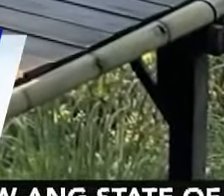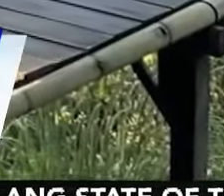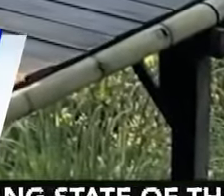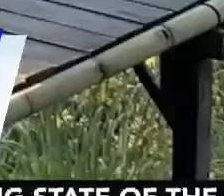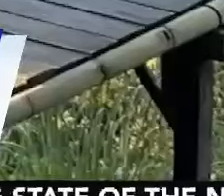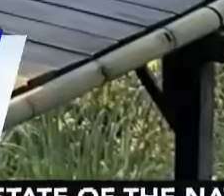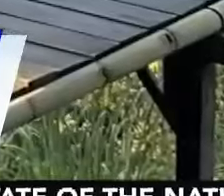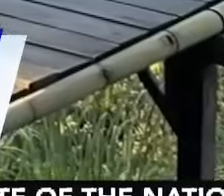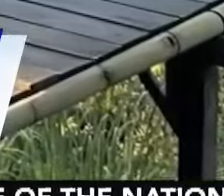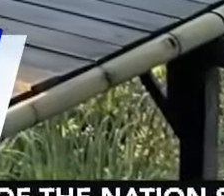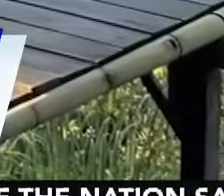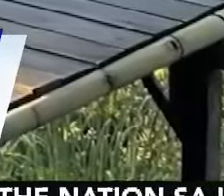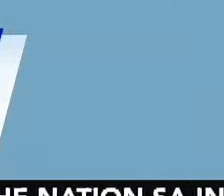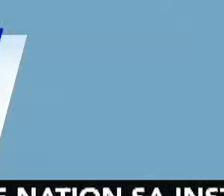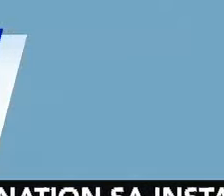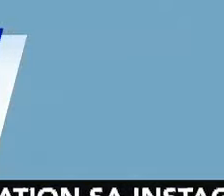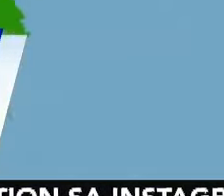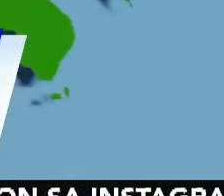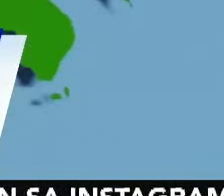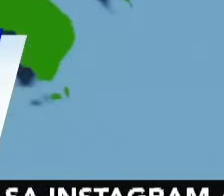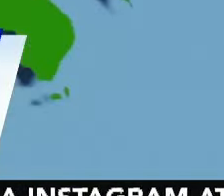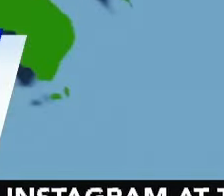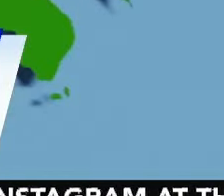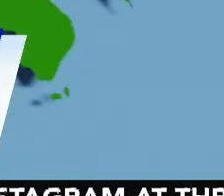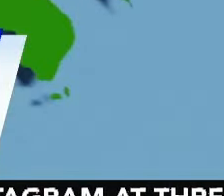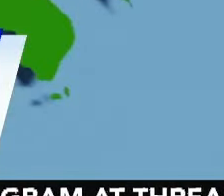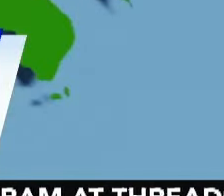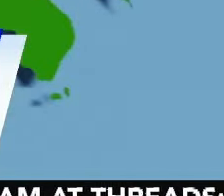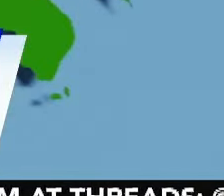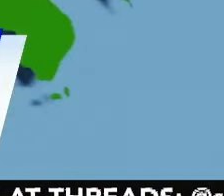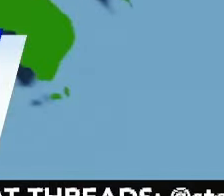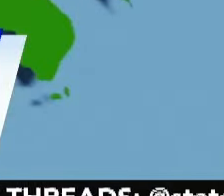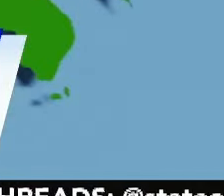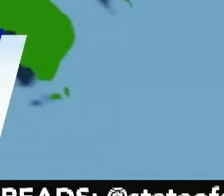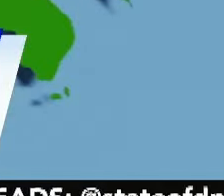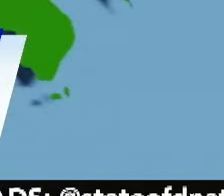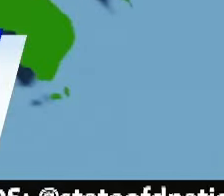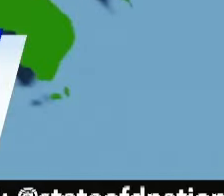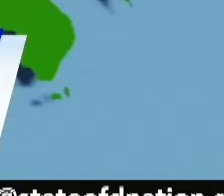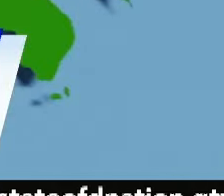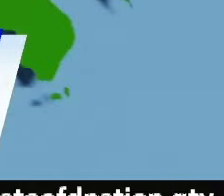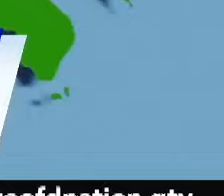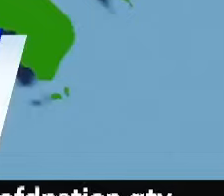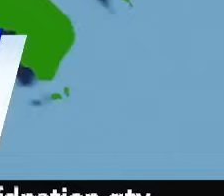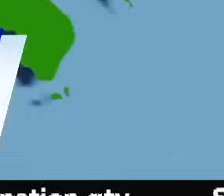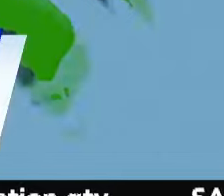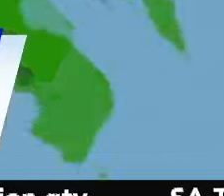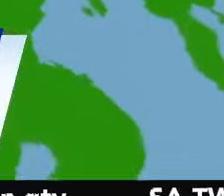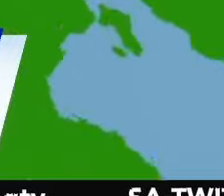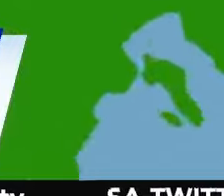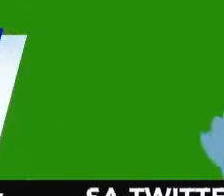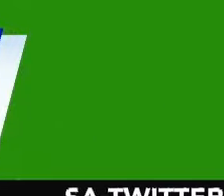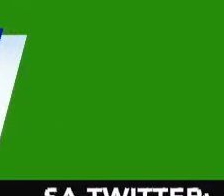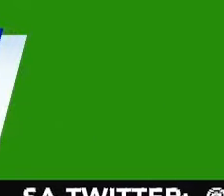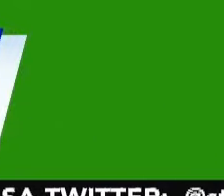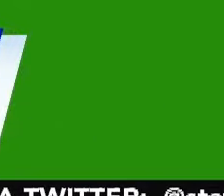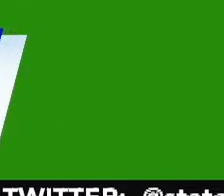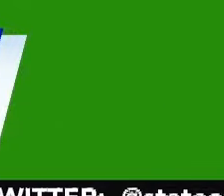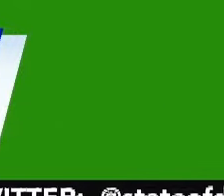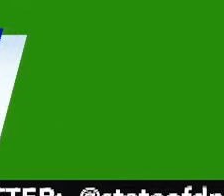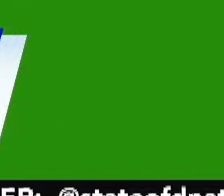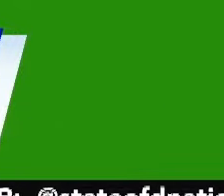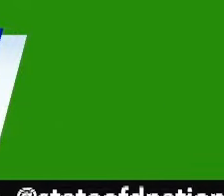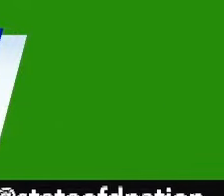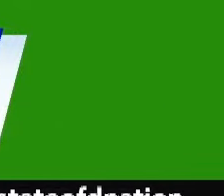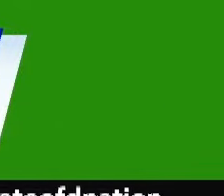may pagka New Zealand yung vibes. Sulit naman daw ang halos 5 oras na biyahe ni Wilbuena na mula Cavite.